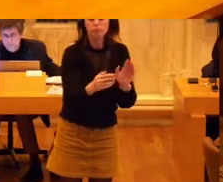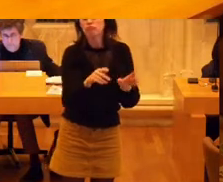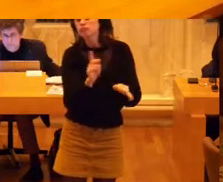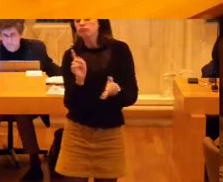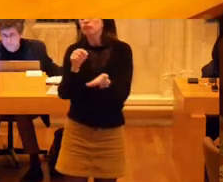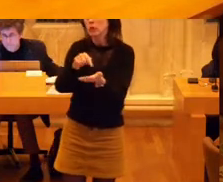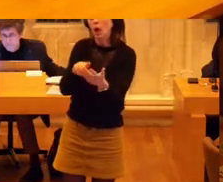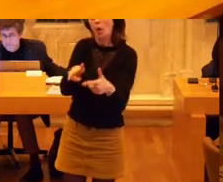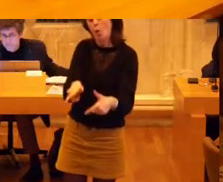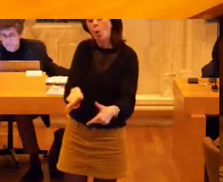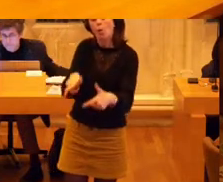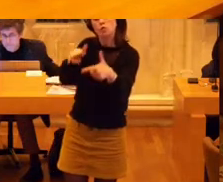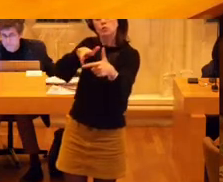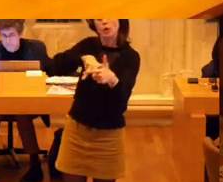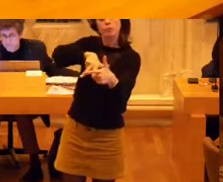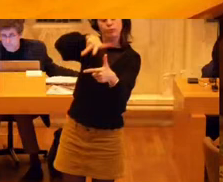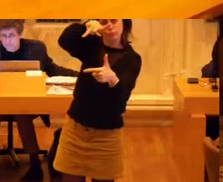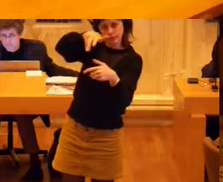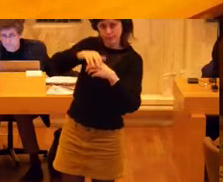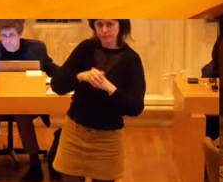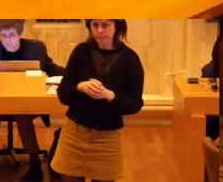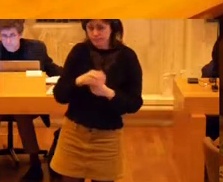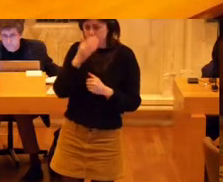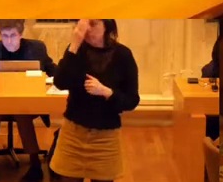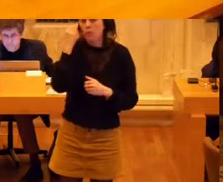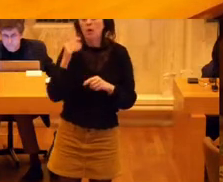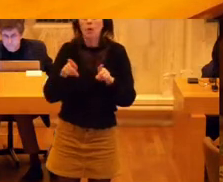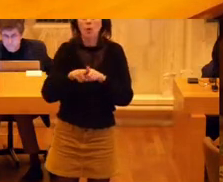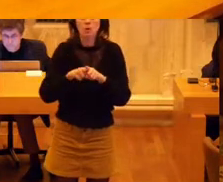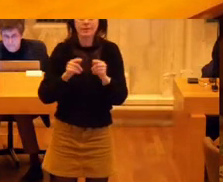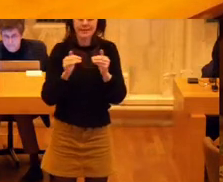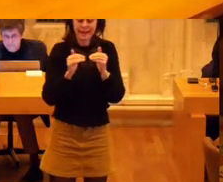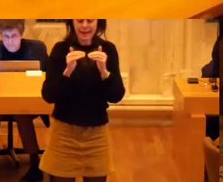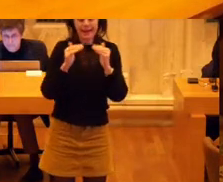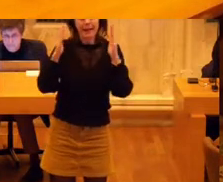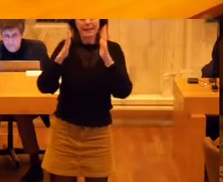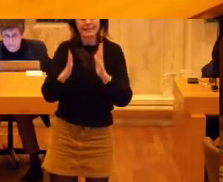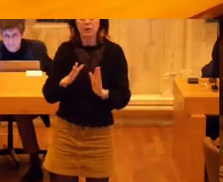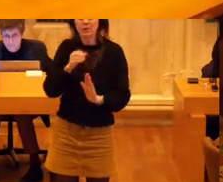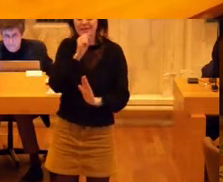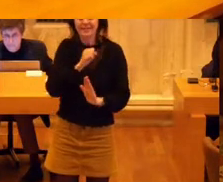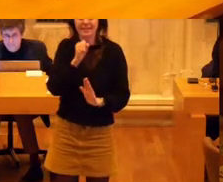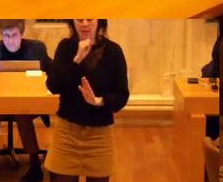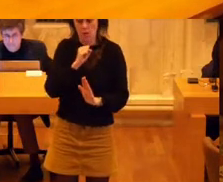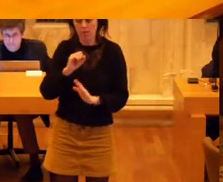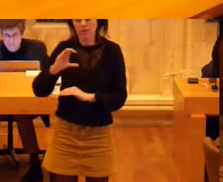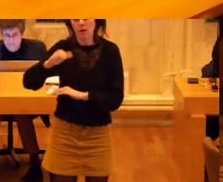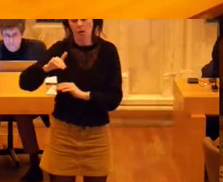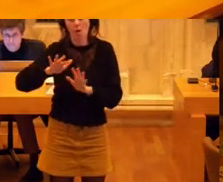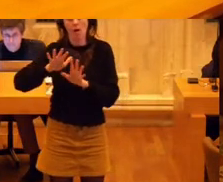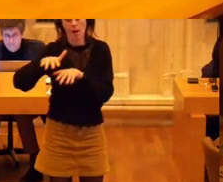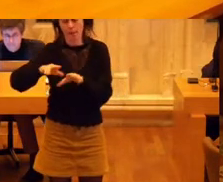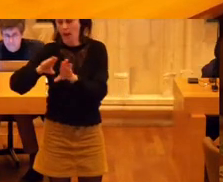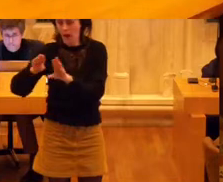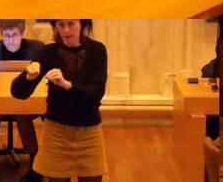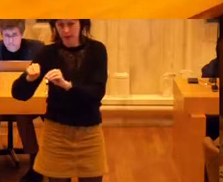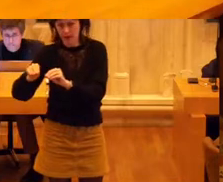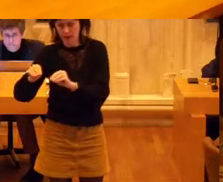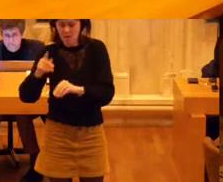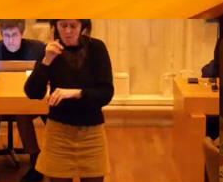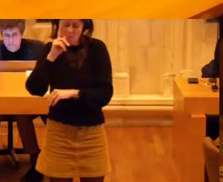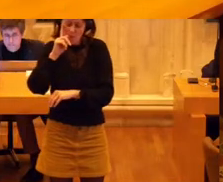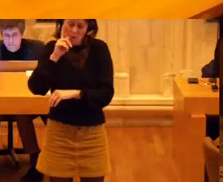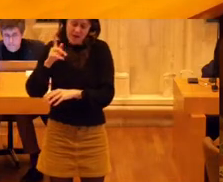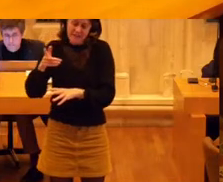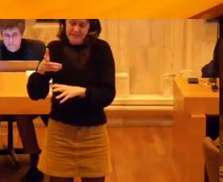Au niveau de l'impasse Saint-Loué, une résidence senior parc en la mer Habitat pour reloger aussi une population vieillissante